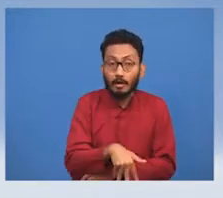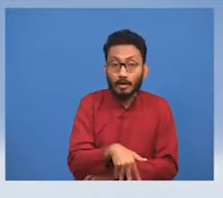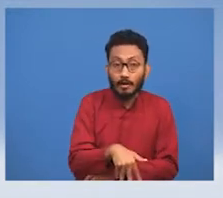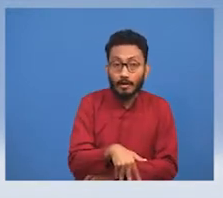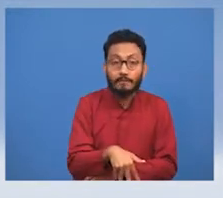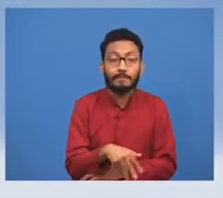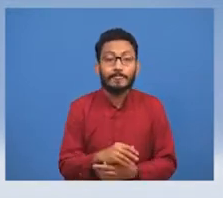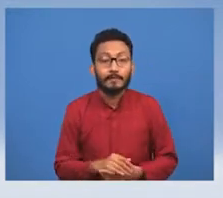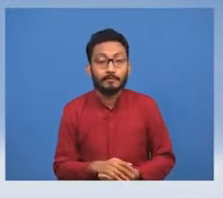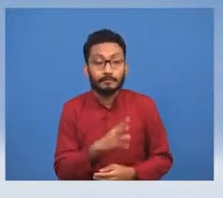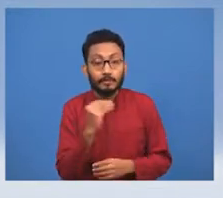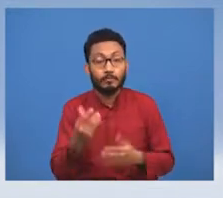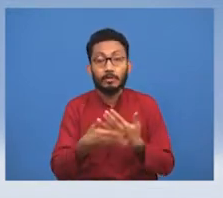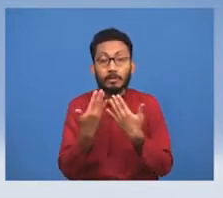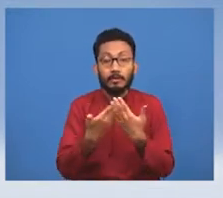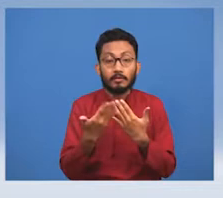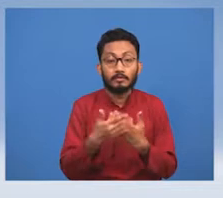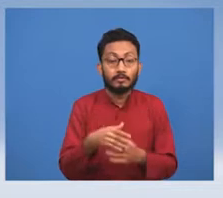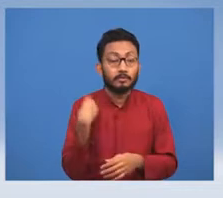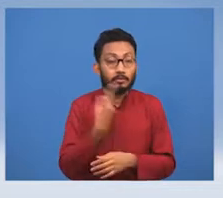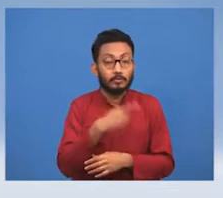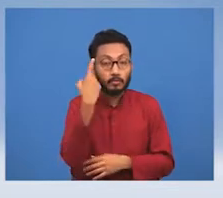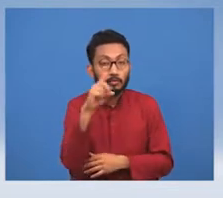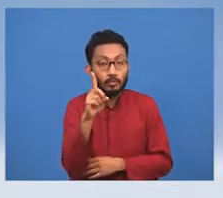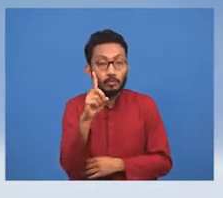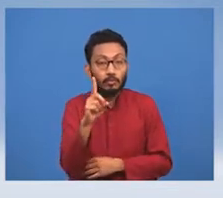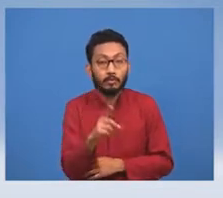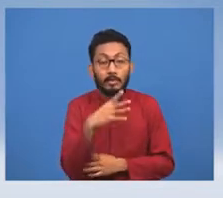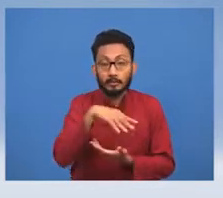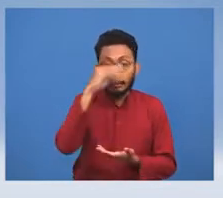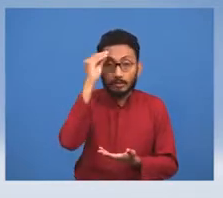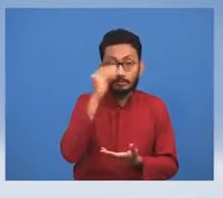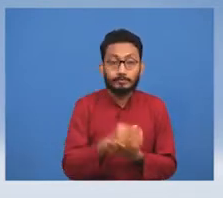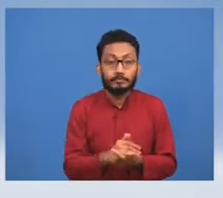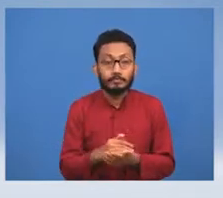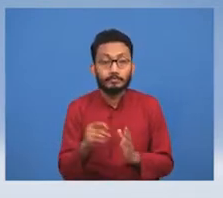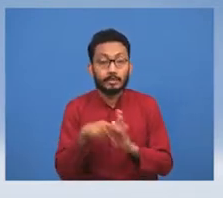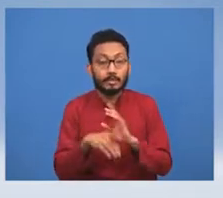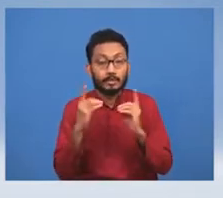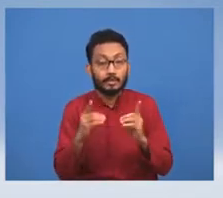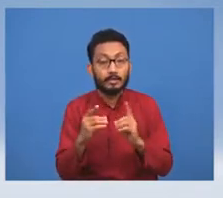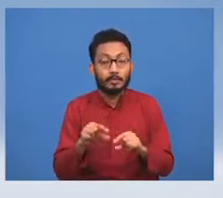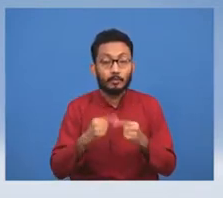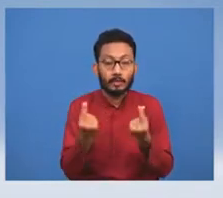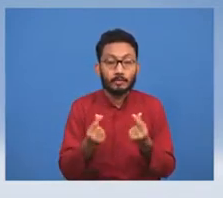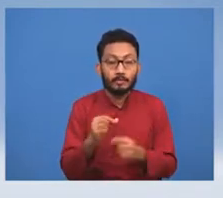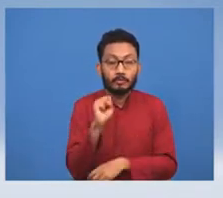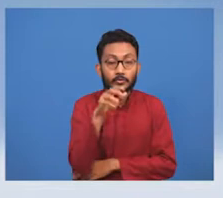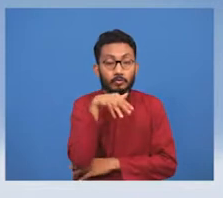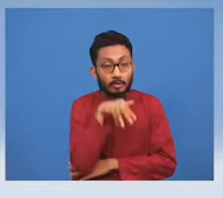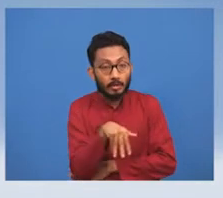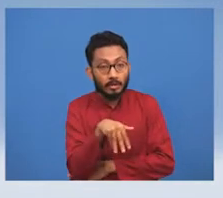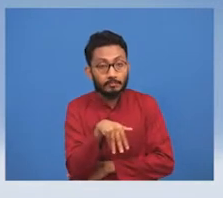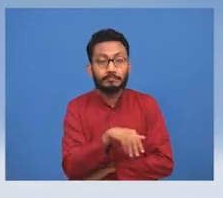seterusnya memudahkan kita menguasai pendidikan Al-Quran As-Sunnah. Baiklah murid-murid, kita beralih kepada isi